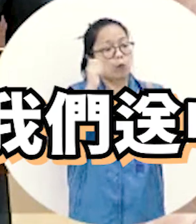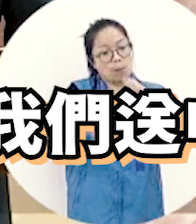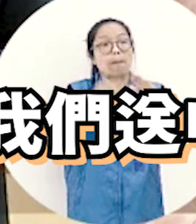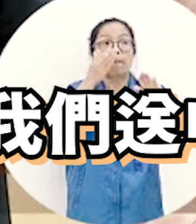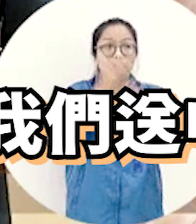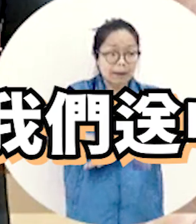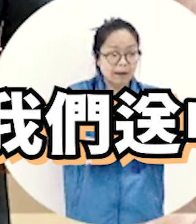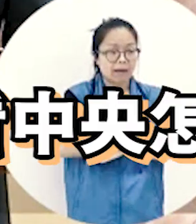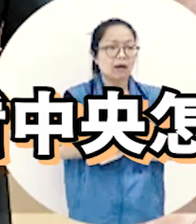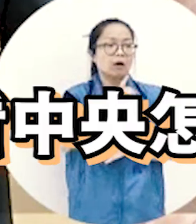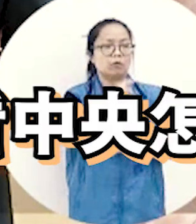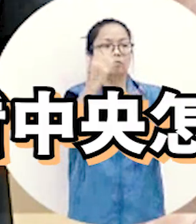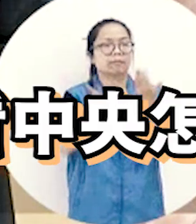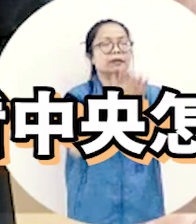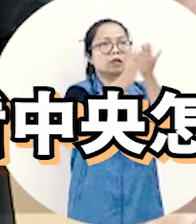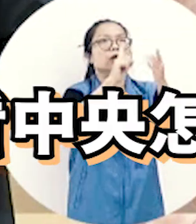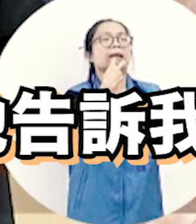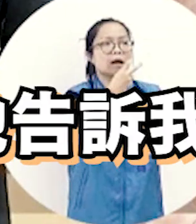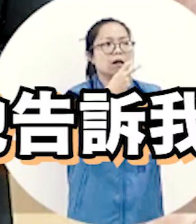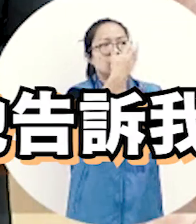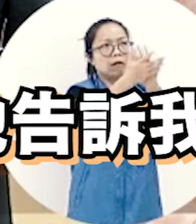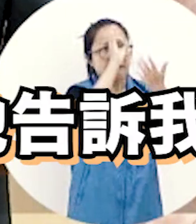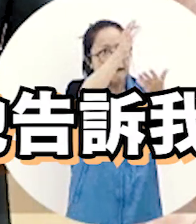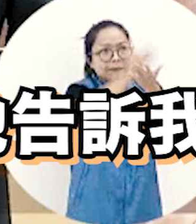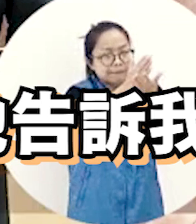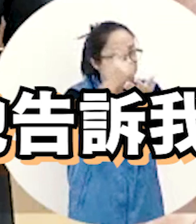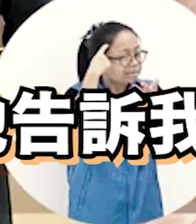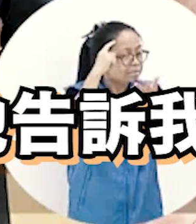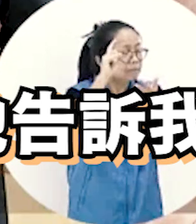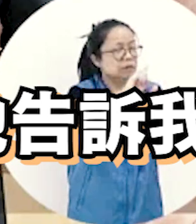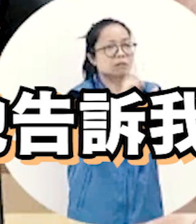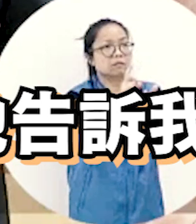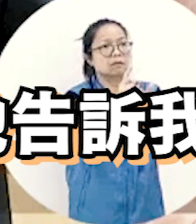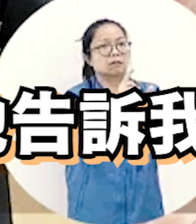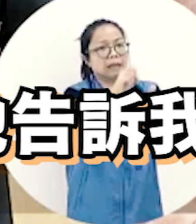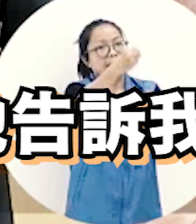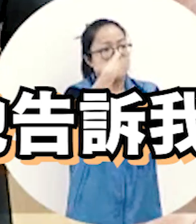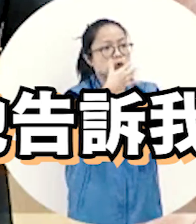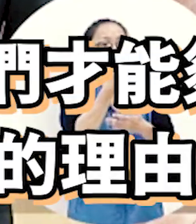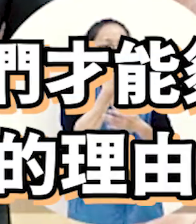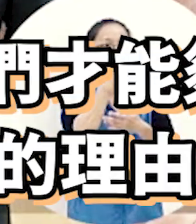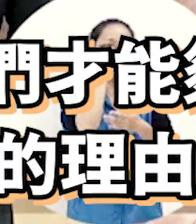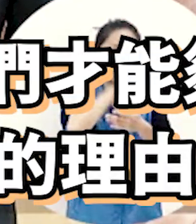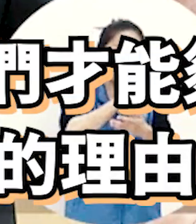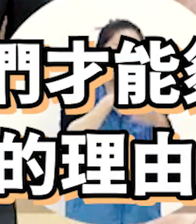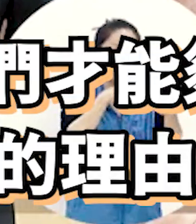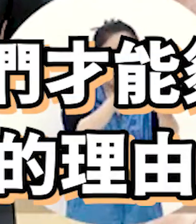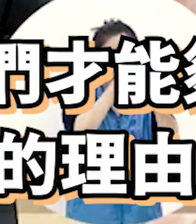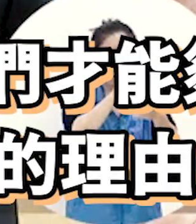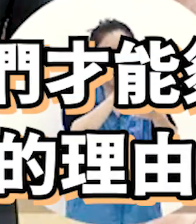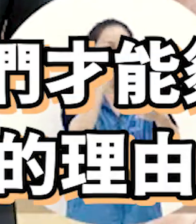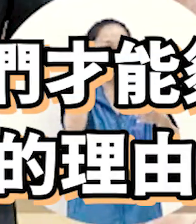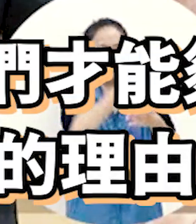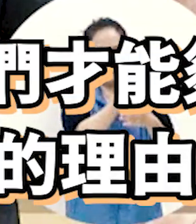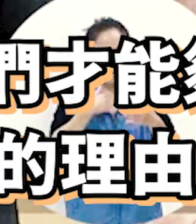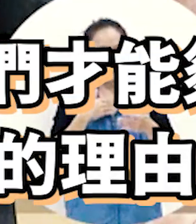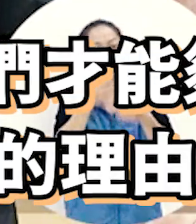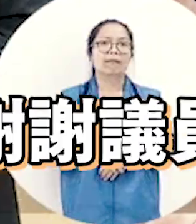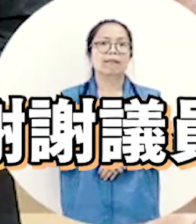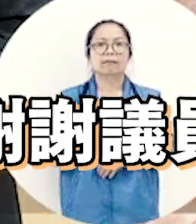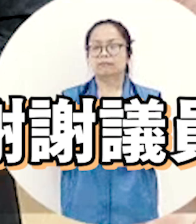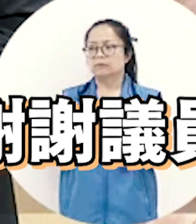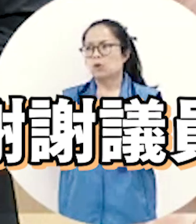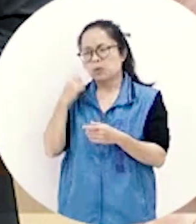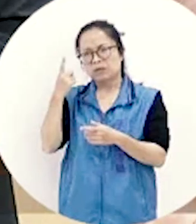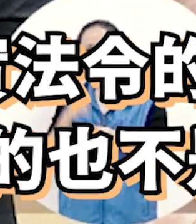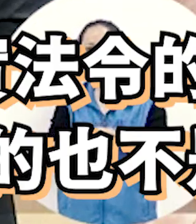话，那我们送中央，那看中央怎么说，他核定的时候他告诉我们可以或不可以，那这时候我们才能够去询问他不可以的理由